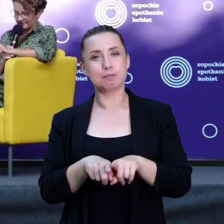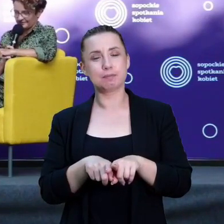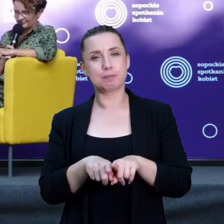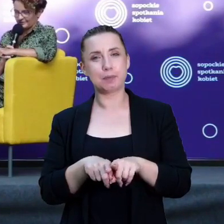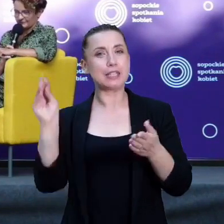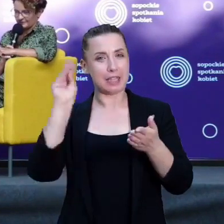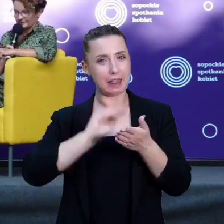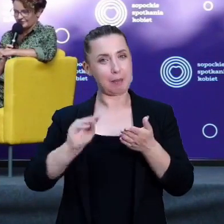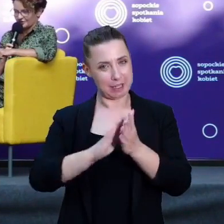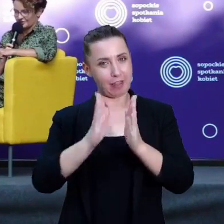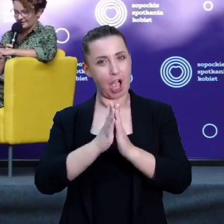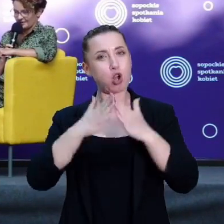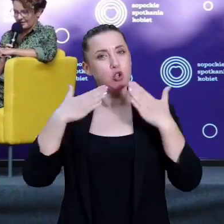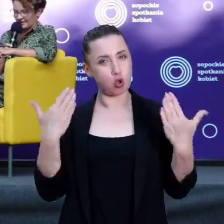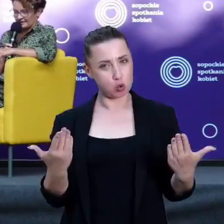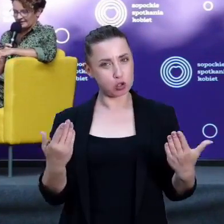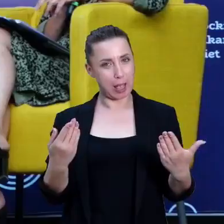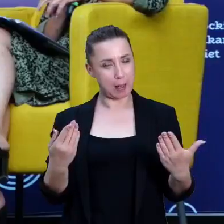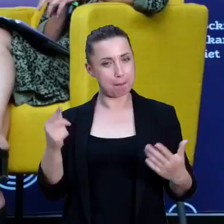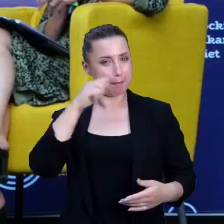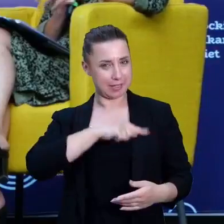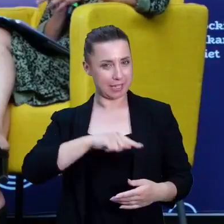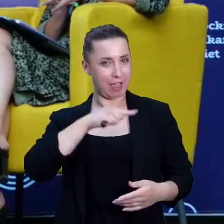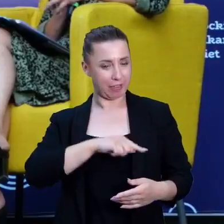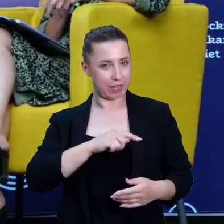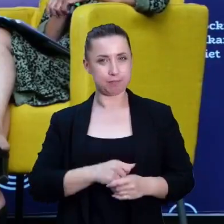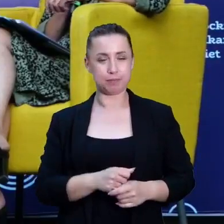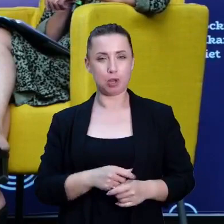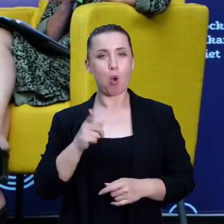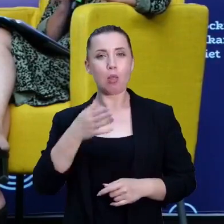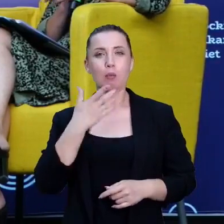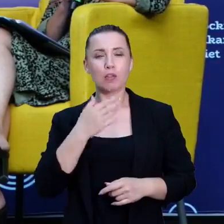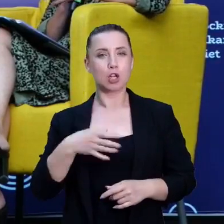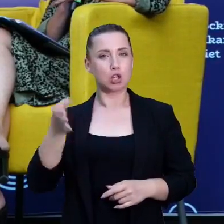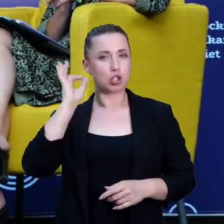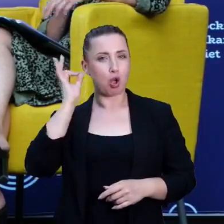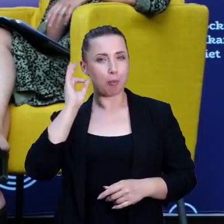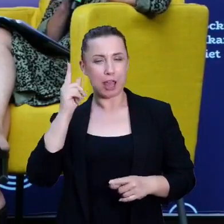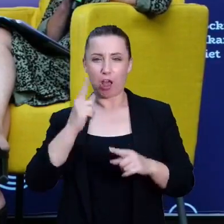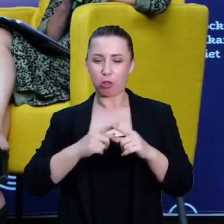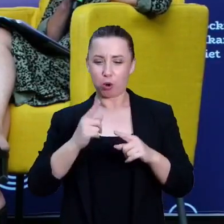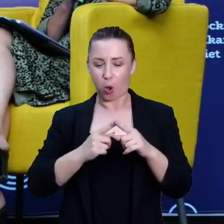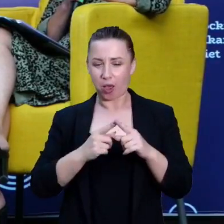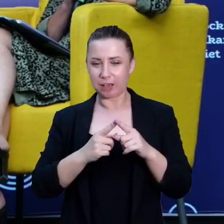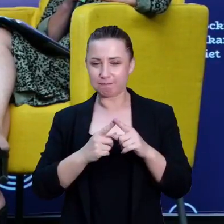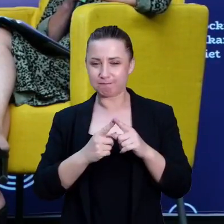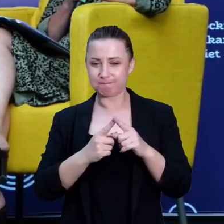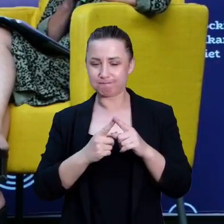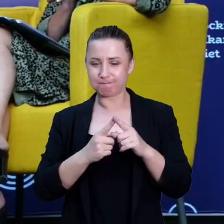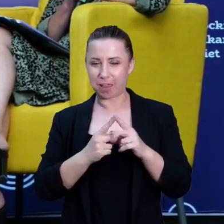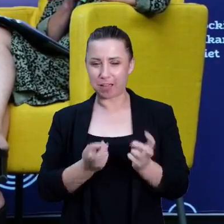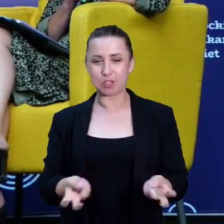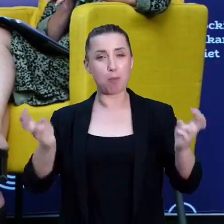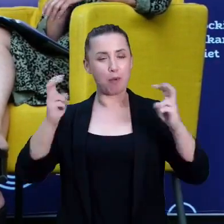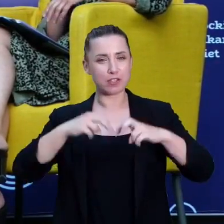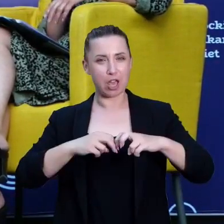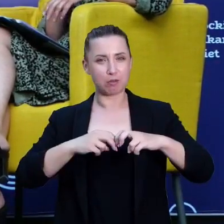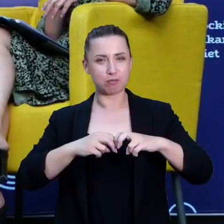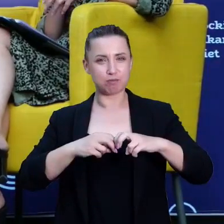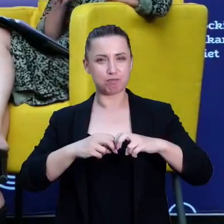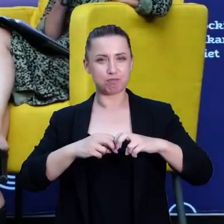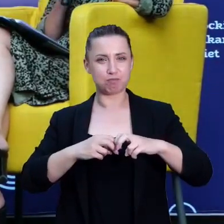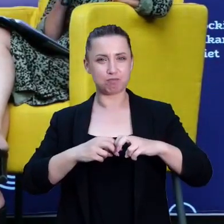psychiatry Bolen, która twierdzi, że kobiety stają się takimi wiedźmami, ale w takim pozytywnym tego słowa